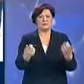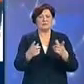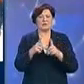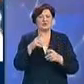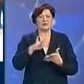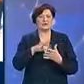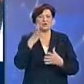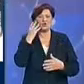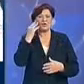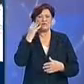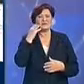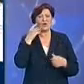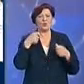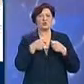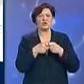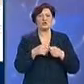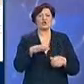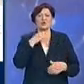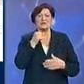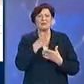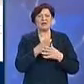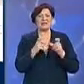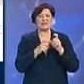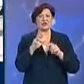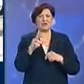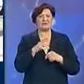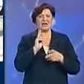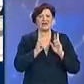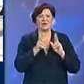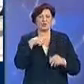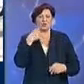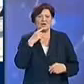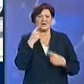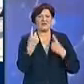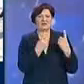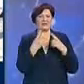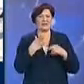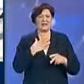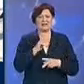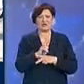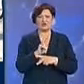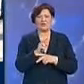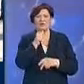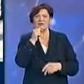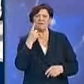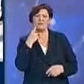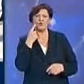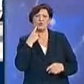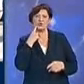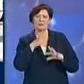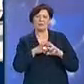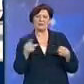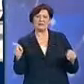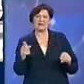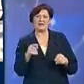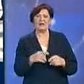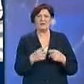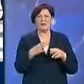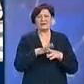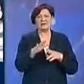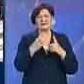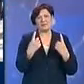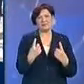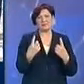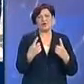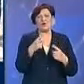člonovi Udruženje Dosta i bilo Saša Radulović pokazali su kako su rekli u kakvom je stanju naša država i pokušali da demontiraju parazitski sistem koji je